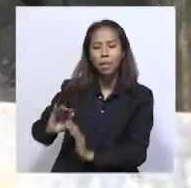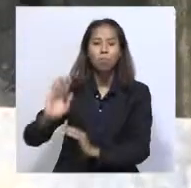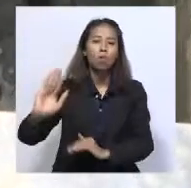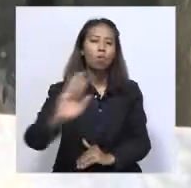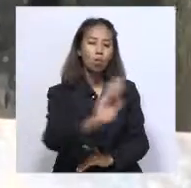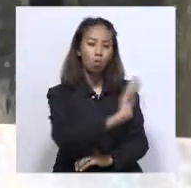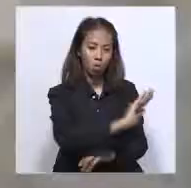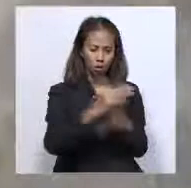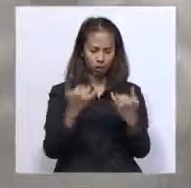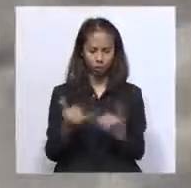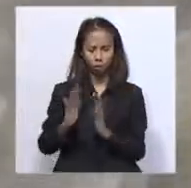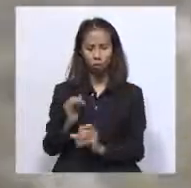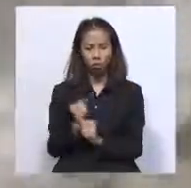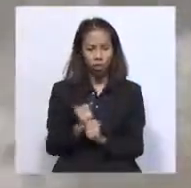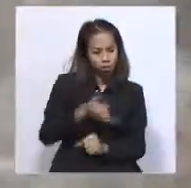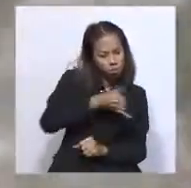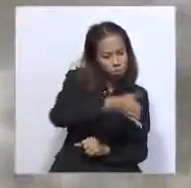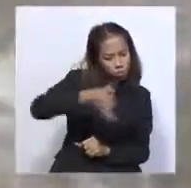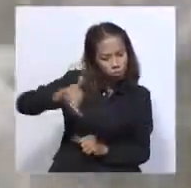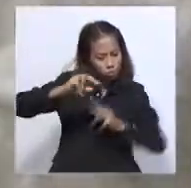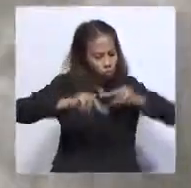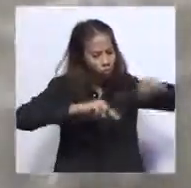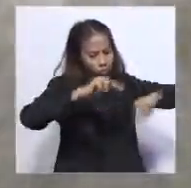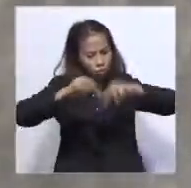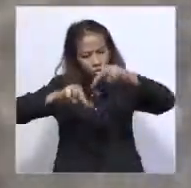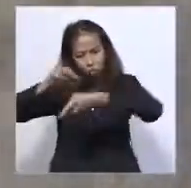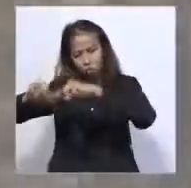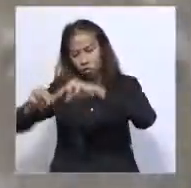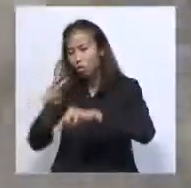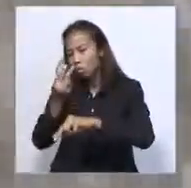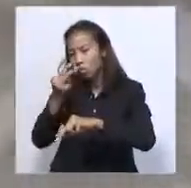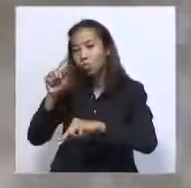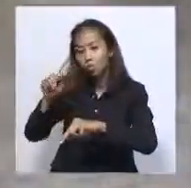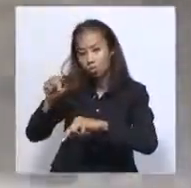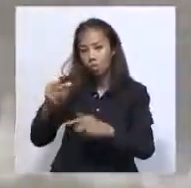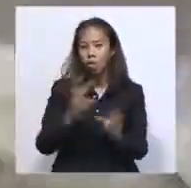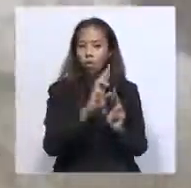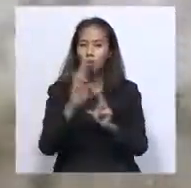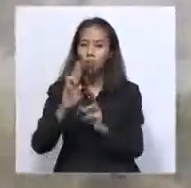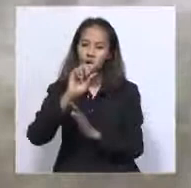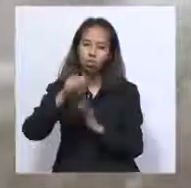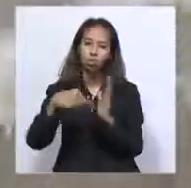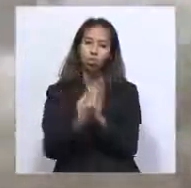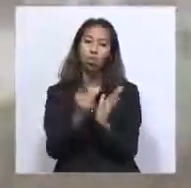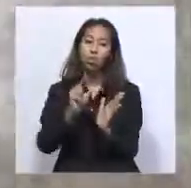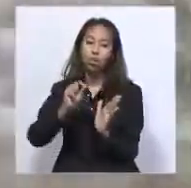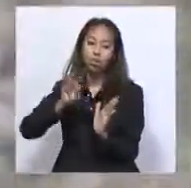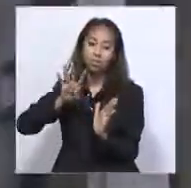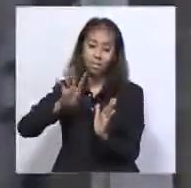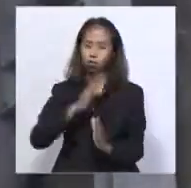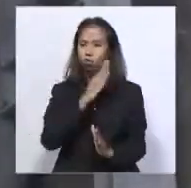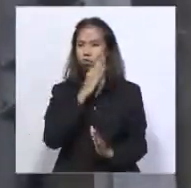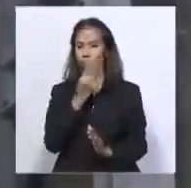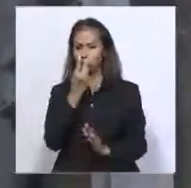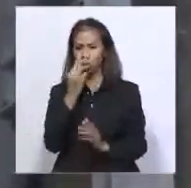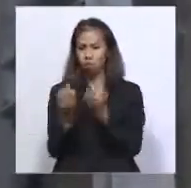จะมีการจัดเจ้าหน้าที่ออกสำรวจสถานการณ์น้ำในพื้นที่ต้นน้ำและจัดเจ้าหน้าที่เฝ้าระวัง24ชั่วโมงหากมีสถ